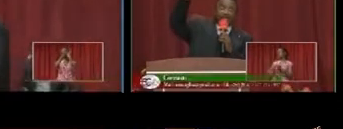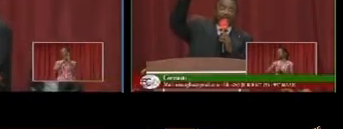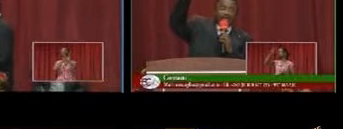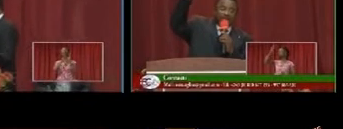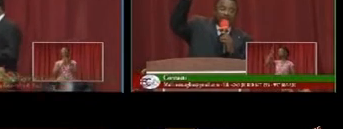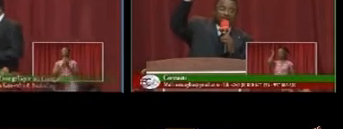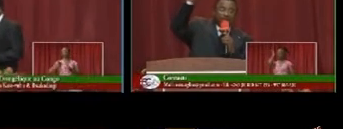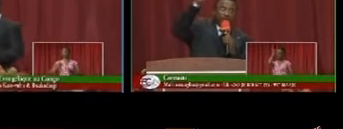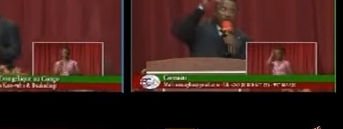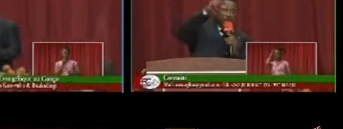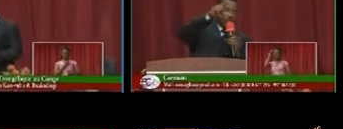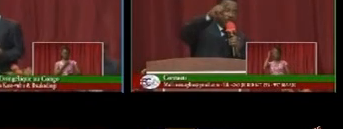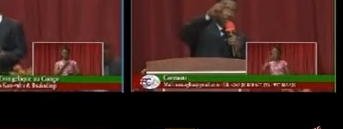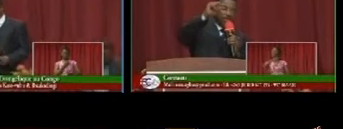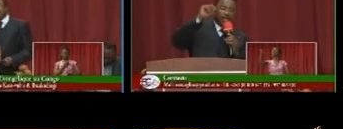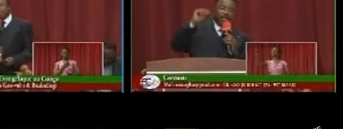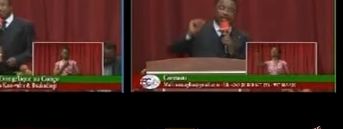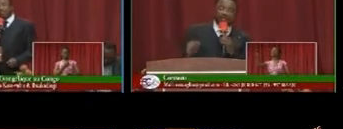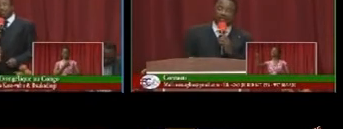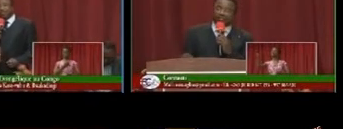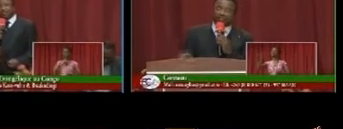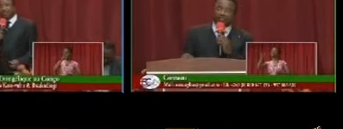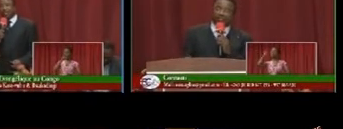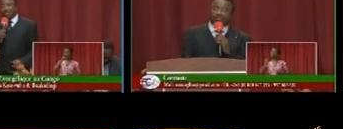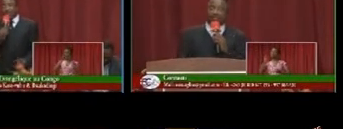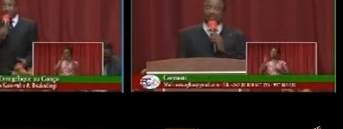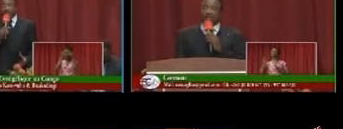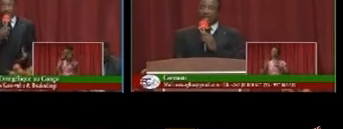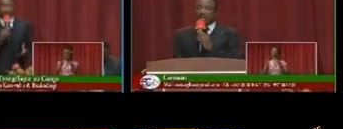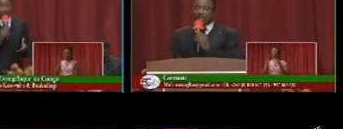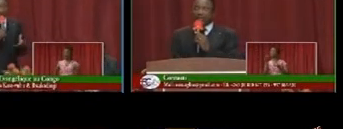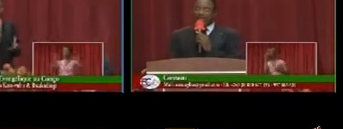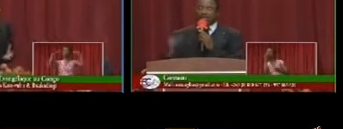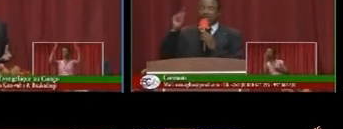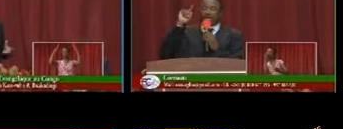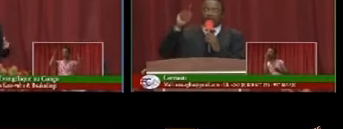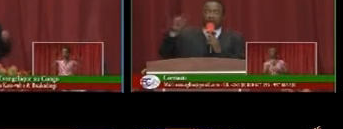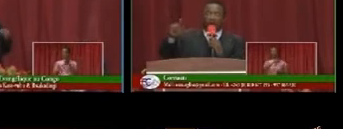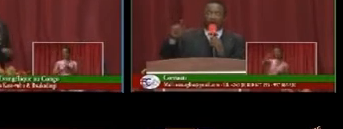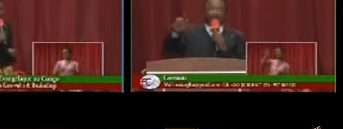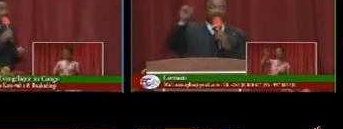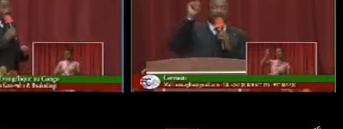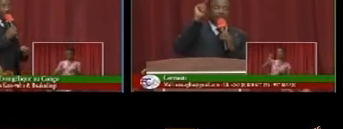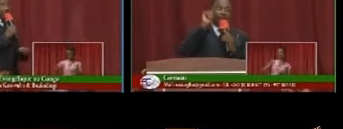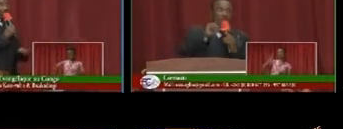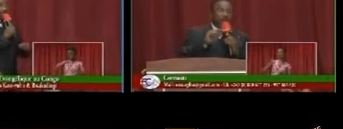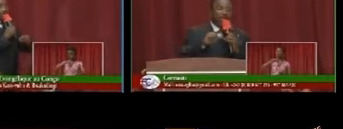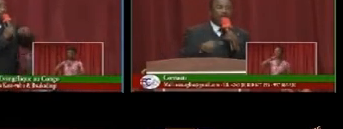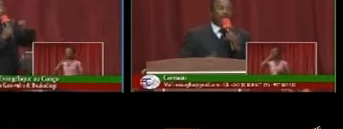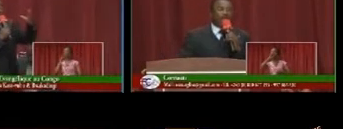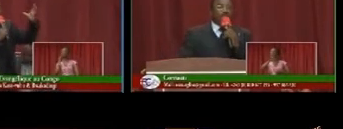Ça n'a pas traîné. Déjà avec Jésus lui-même, dans les églises comme à Éphèse, il y avait ce qu'on appelait des